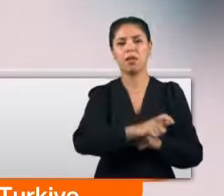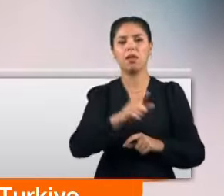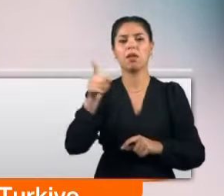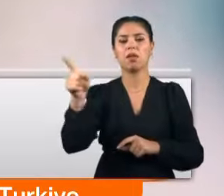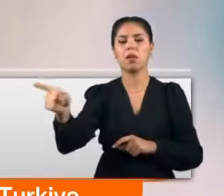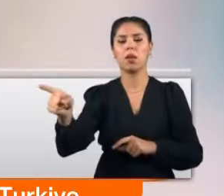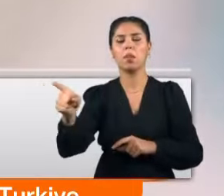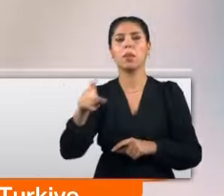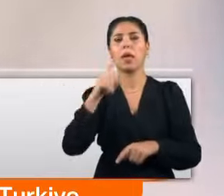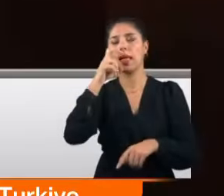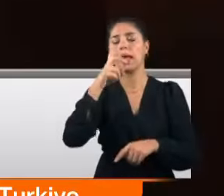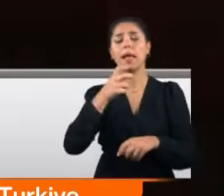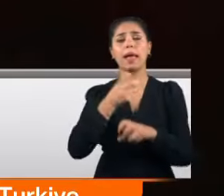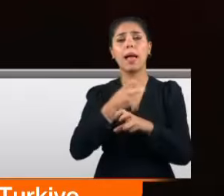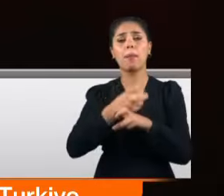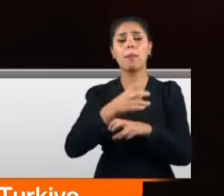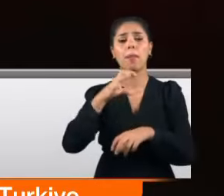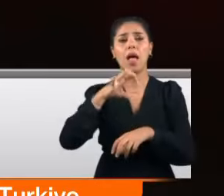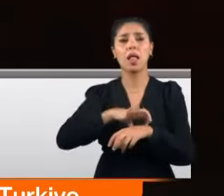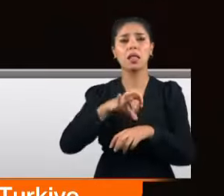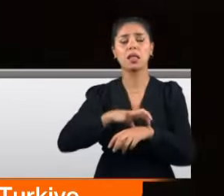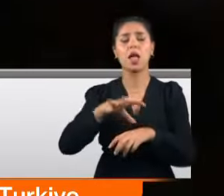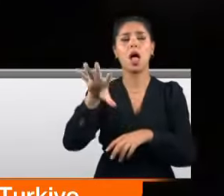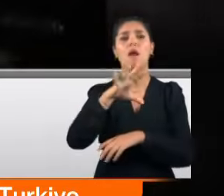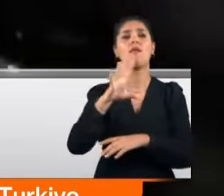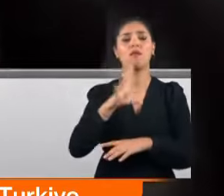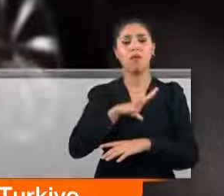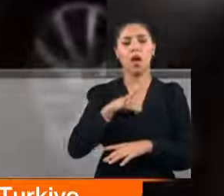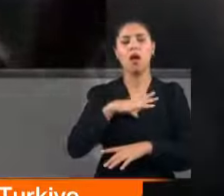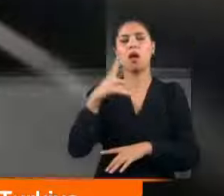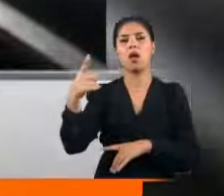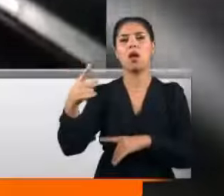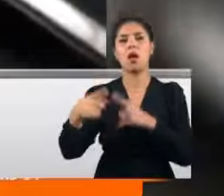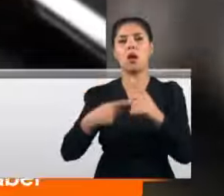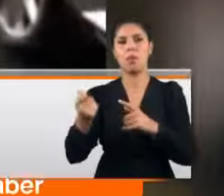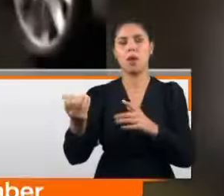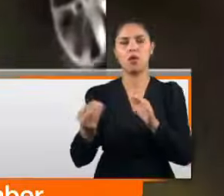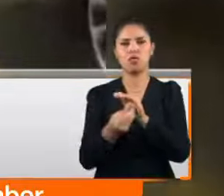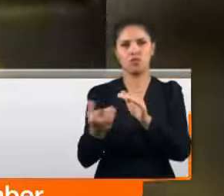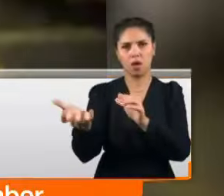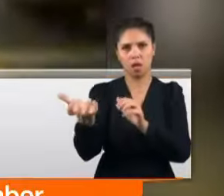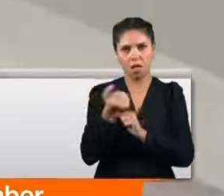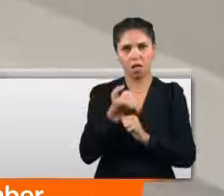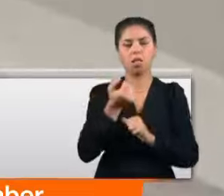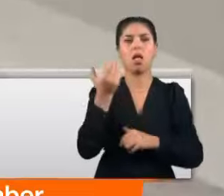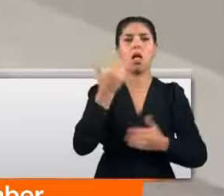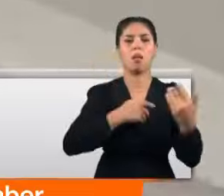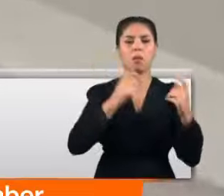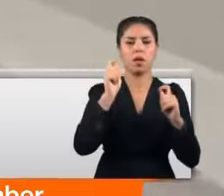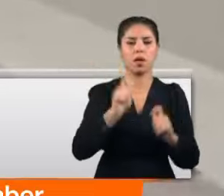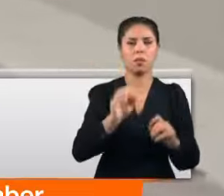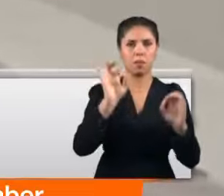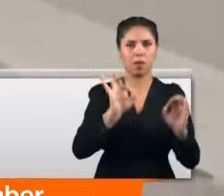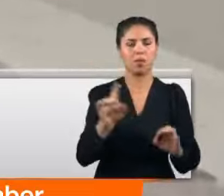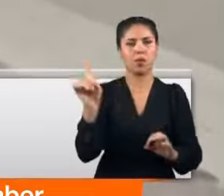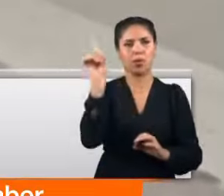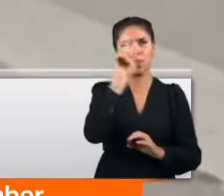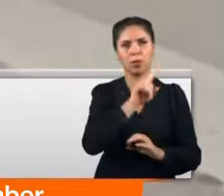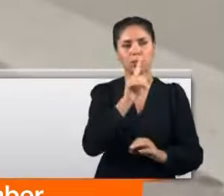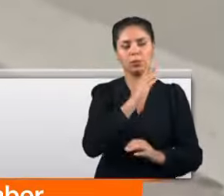rüşvetle ameliyat yapmaya kalkmıştı. O davanın ikinci duruşması yine hasta yakınlarının tepkisiyle başladı. Bu defa müşteki